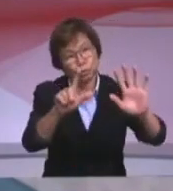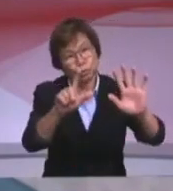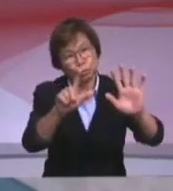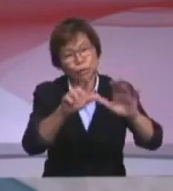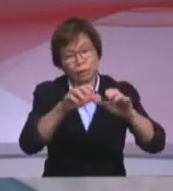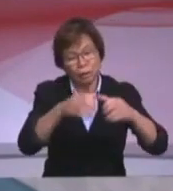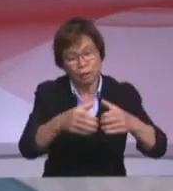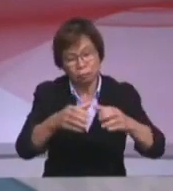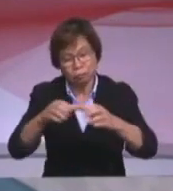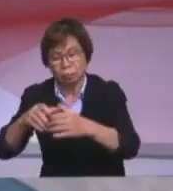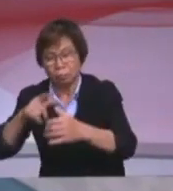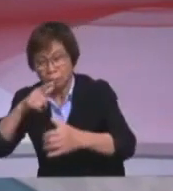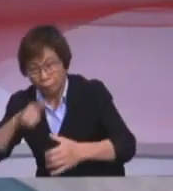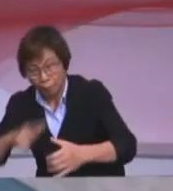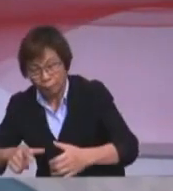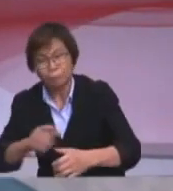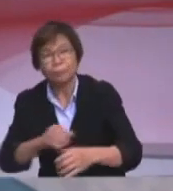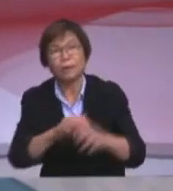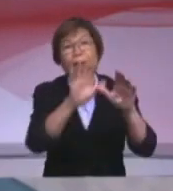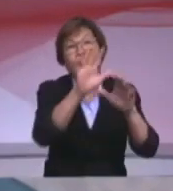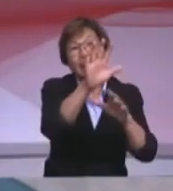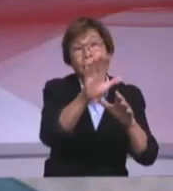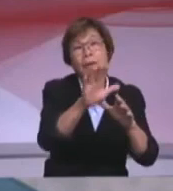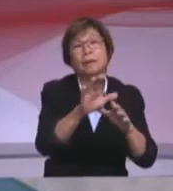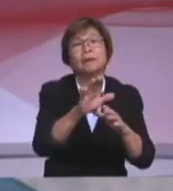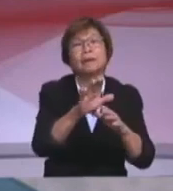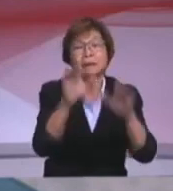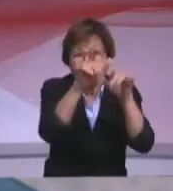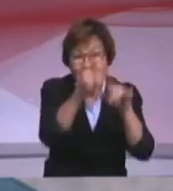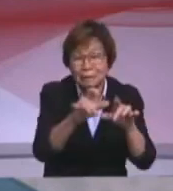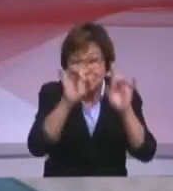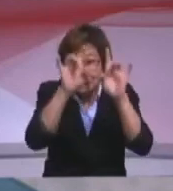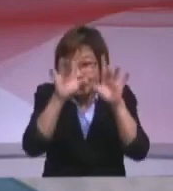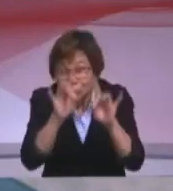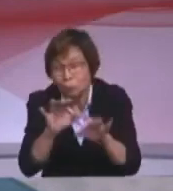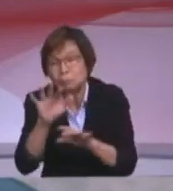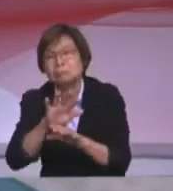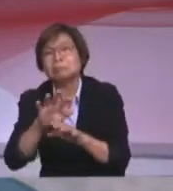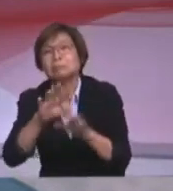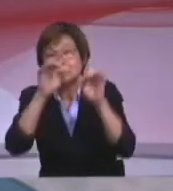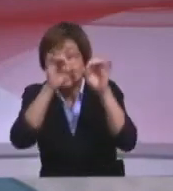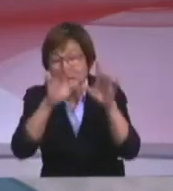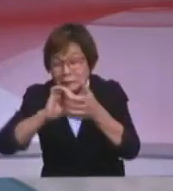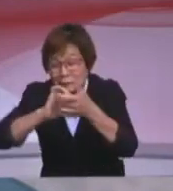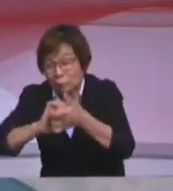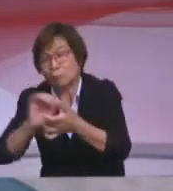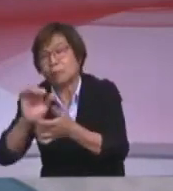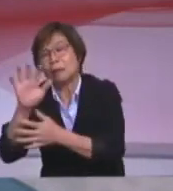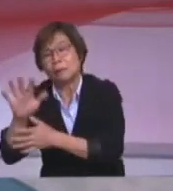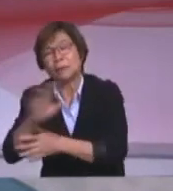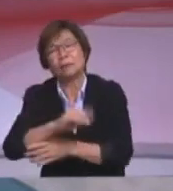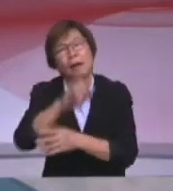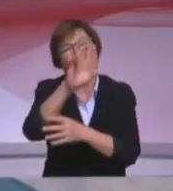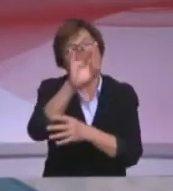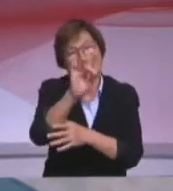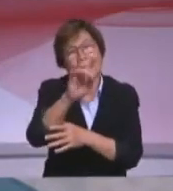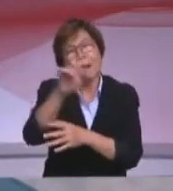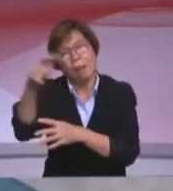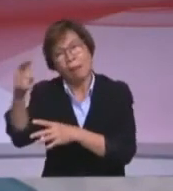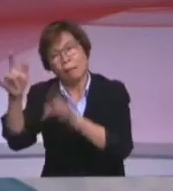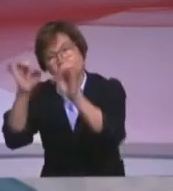dari kluster-kluster sedia ada, 5 kes daripada saringan kontak rapat kes positif dan 8 kes daripada lain-lain